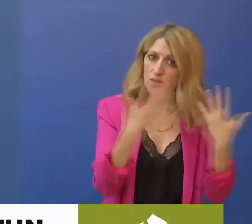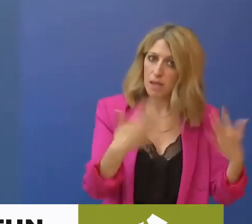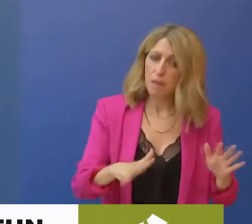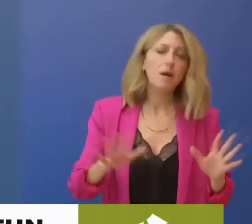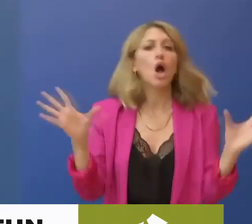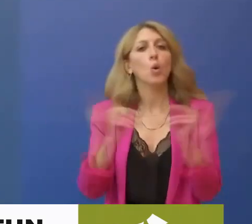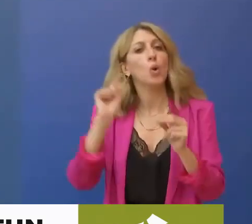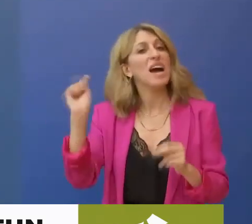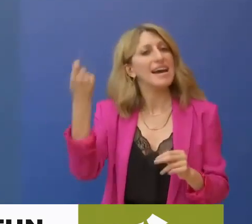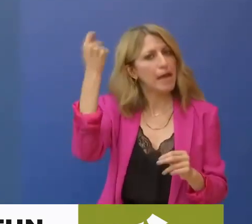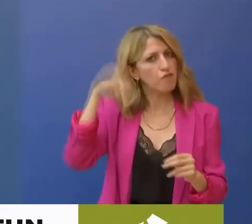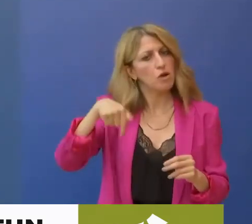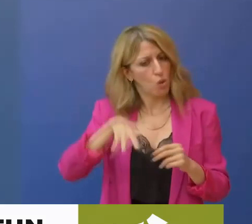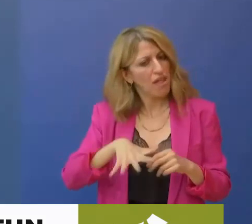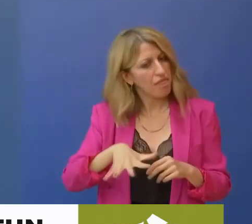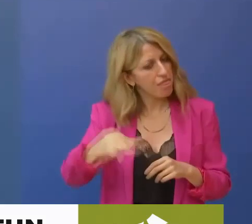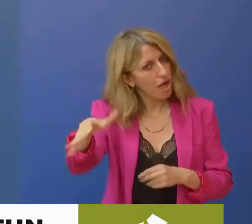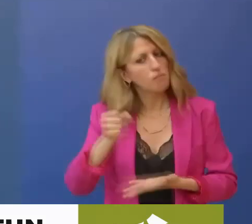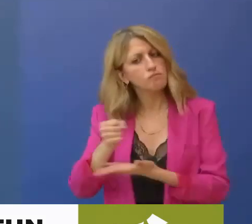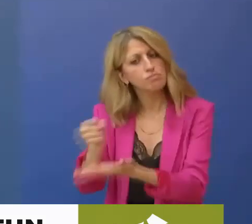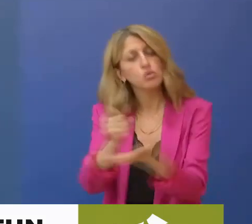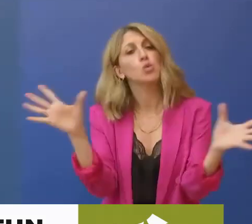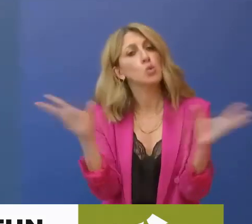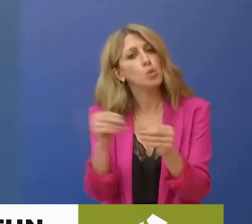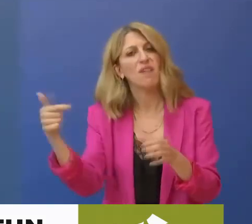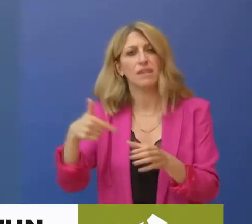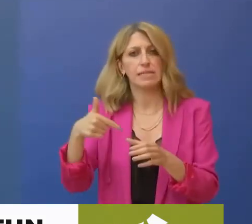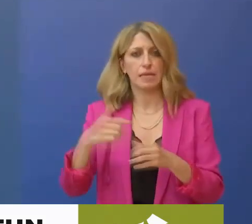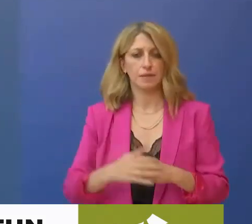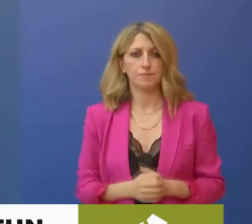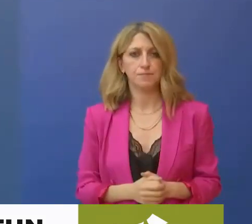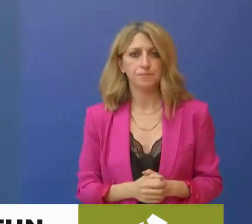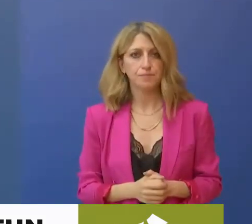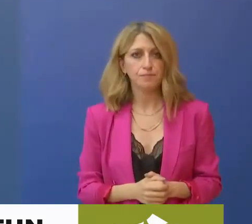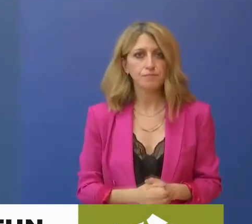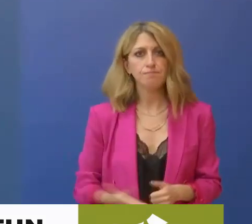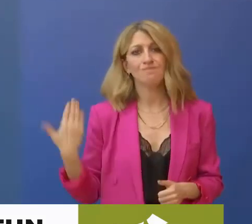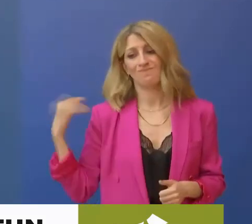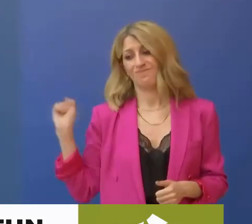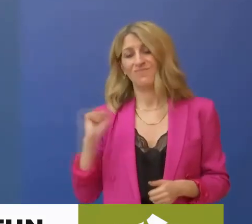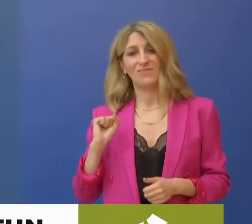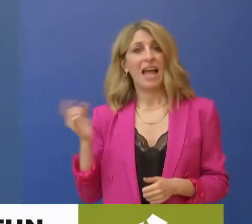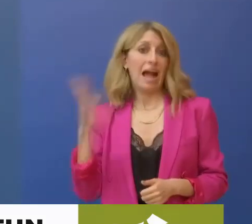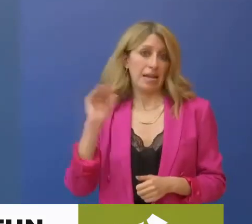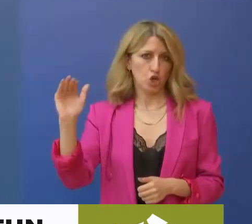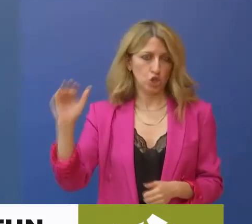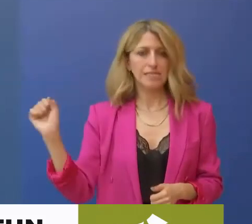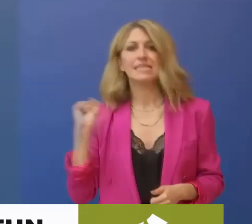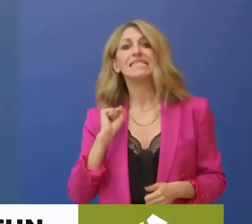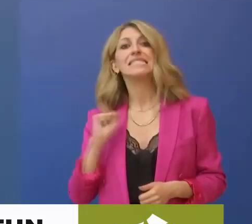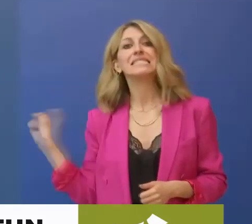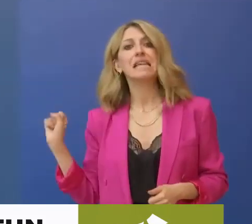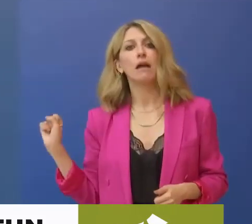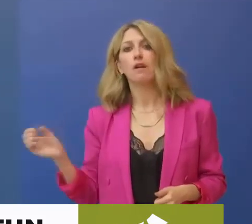πήρε γιατί δεν μπορούσε να τα αρνηθεί. Κύριε εκπρόσωπε, το περασμένο Σάββατο το ντοκουμέντο αποκάλυψε έγγραφα σύμφωνα με τα οποία ο κ.